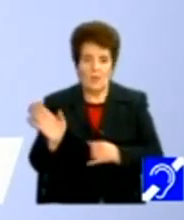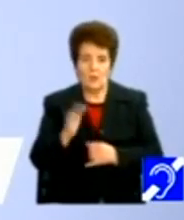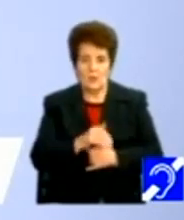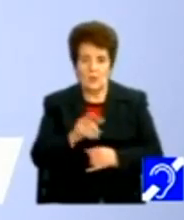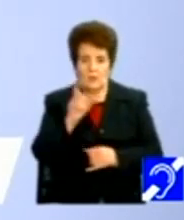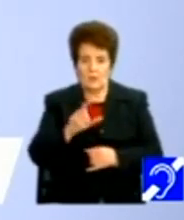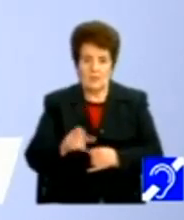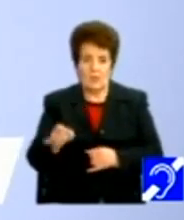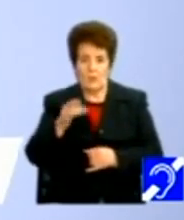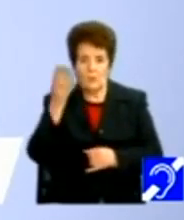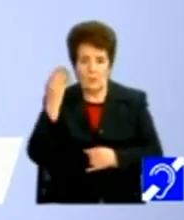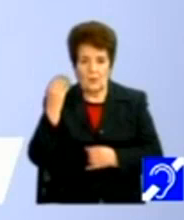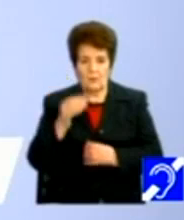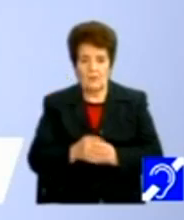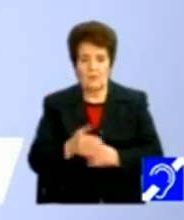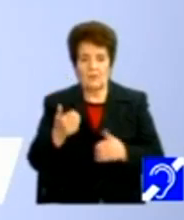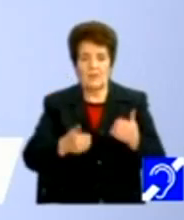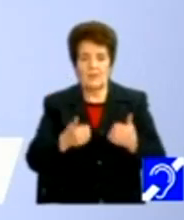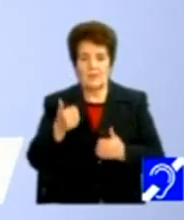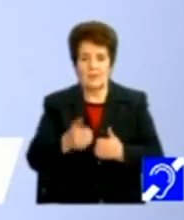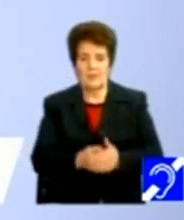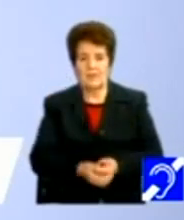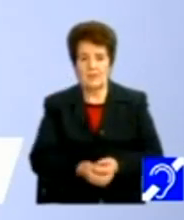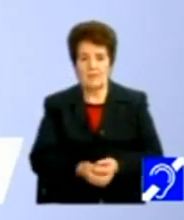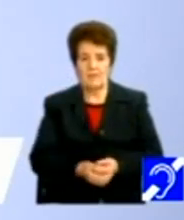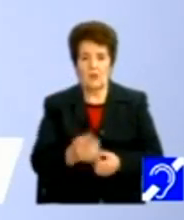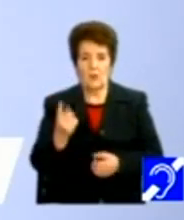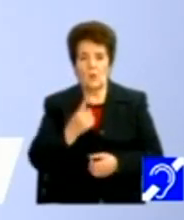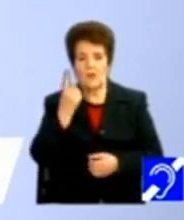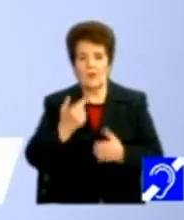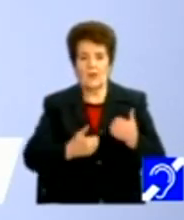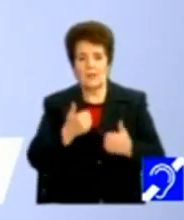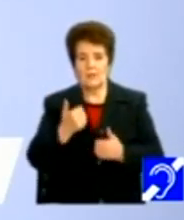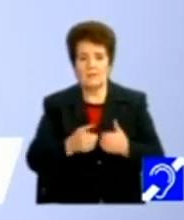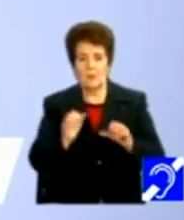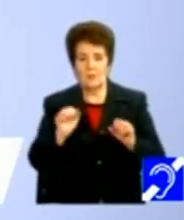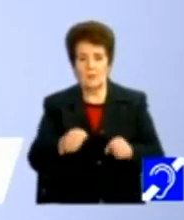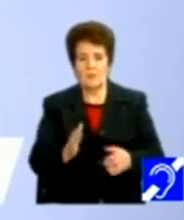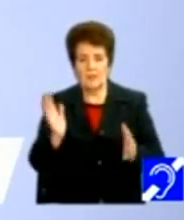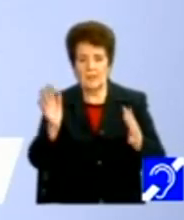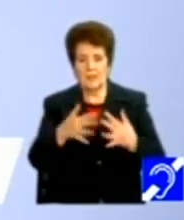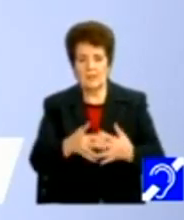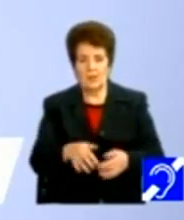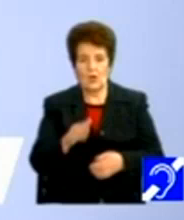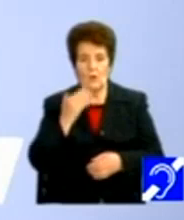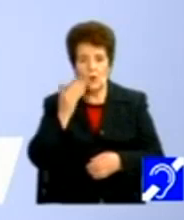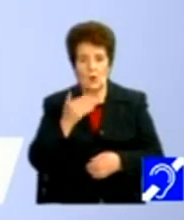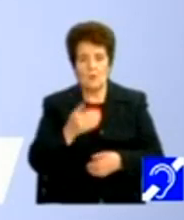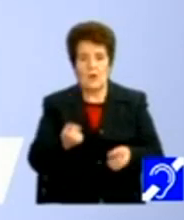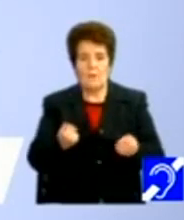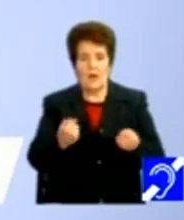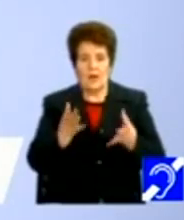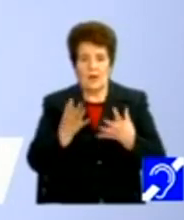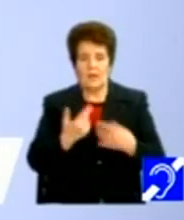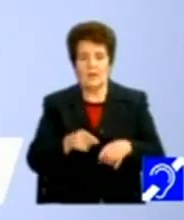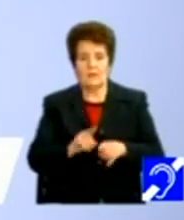cetățenilor Republicii Moldova o alternativă, unica alternativă posibilă, reîntregirea cu România. Este tot mai clar că